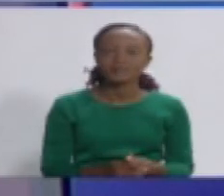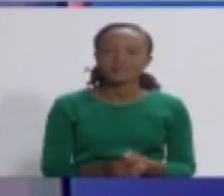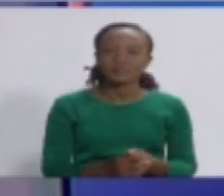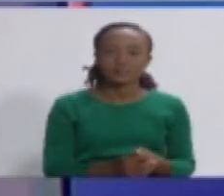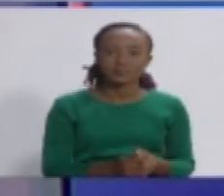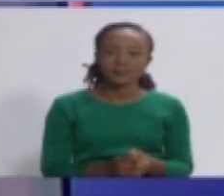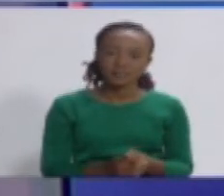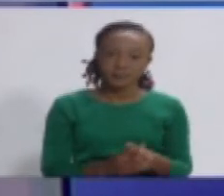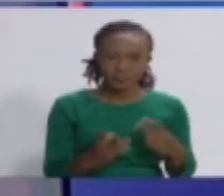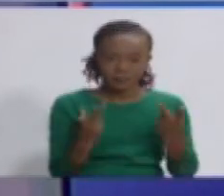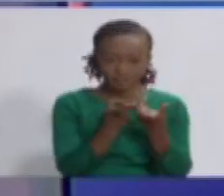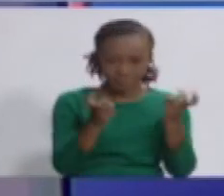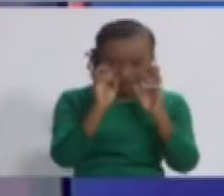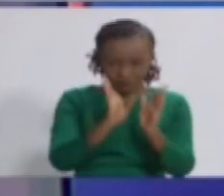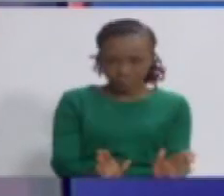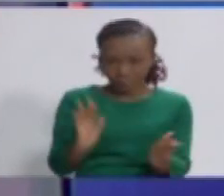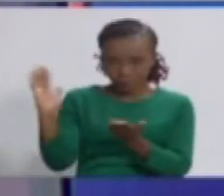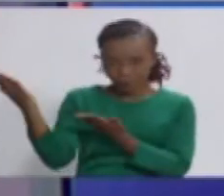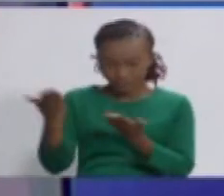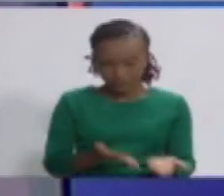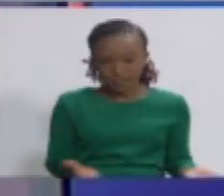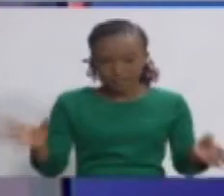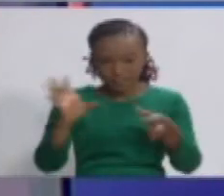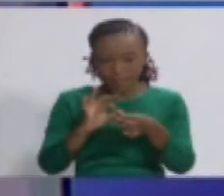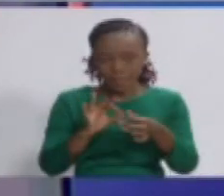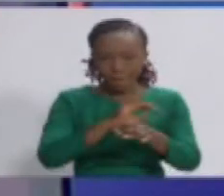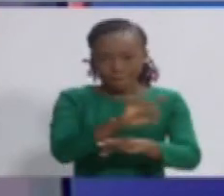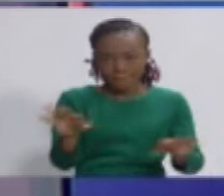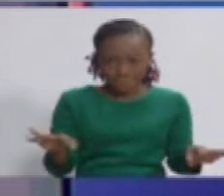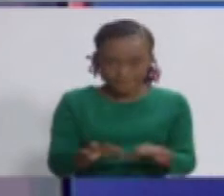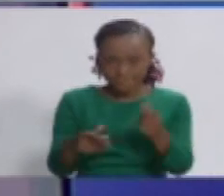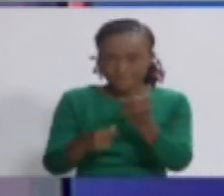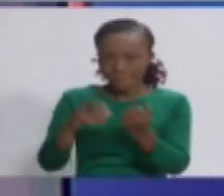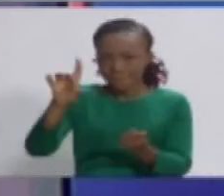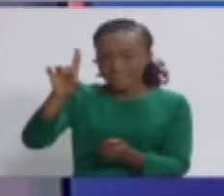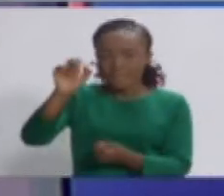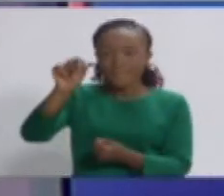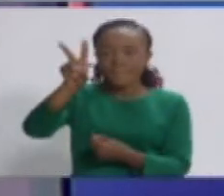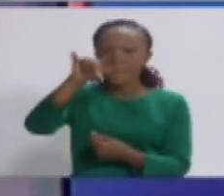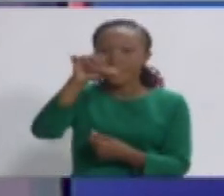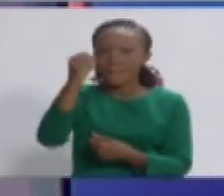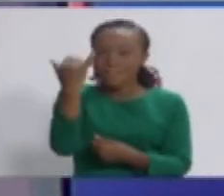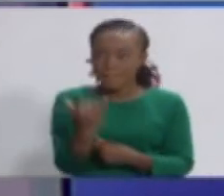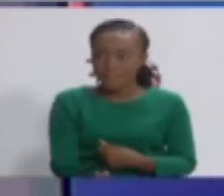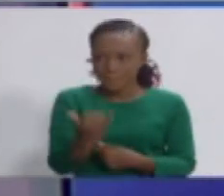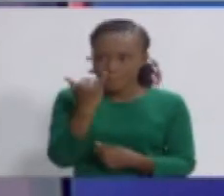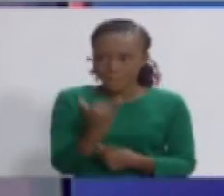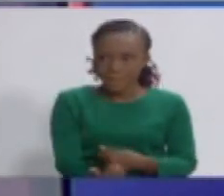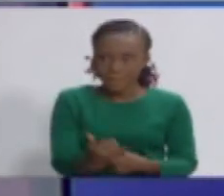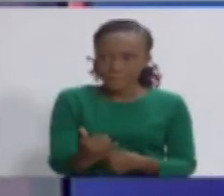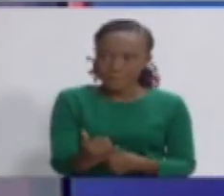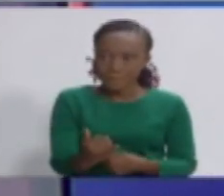Shabash, barabara kabisa mtazamaji, karibu tuingie sote Mwanaspoti viwanjani. Naitwa Davis Mberia. Bingwa wa dunia katika mbio za